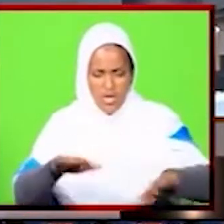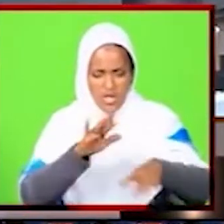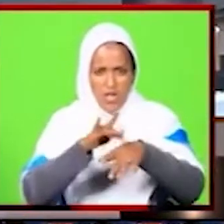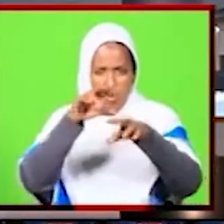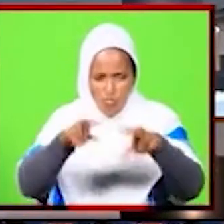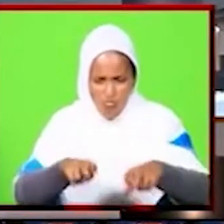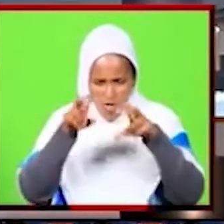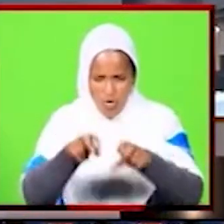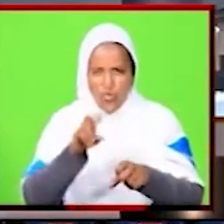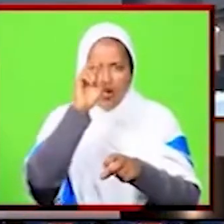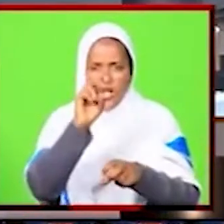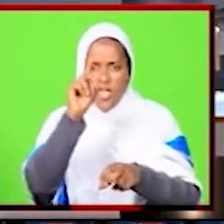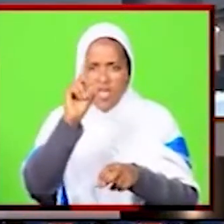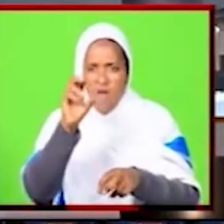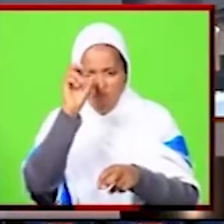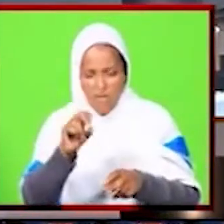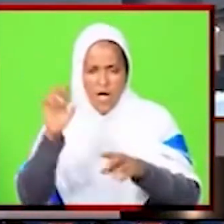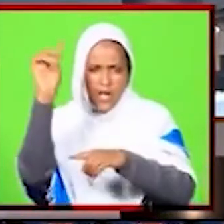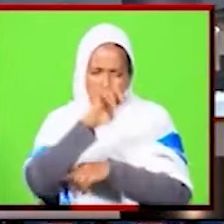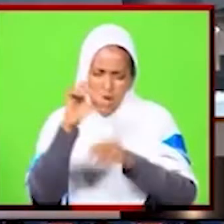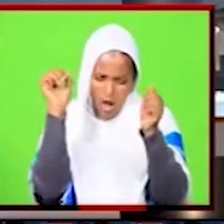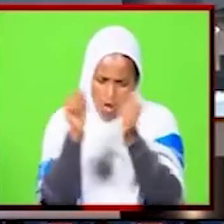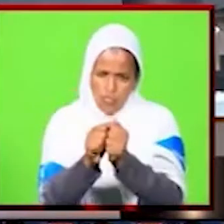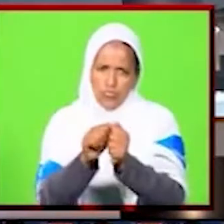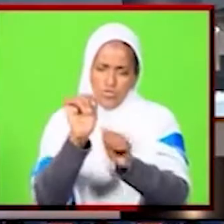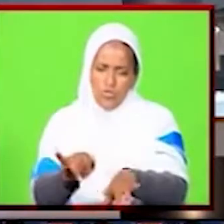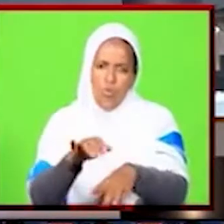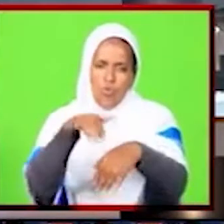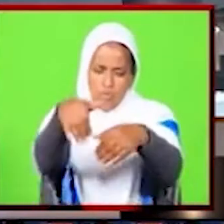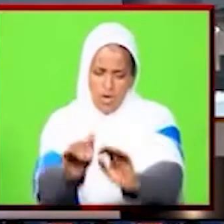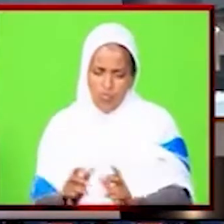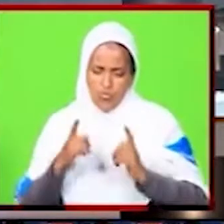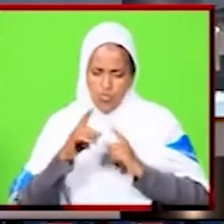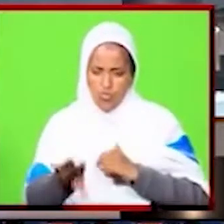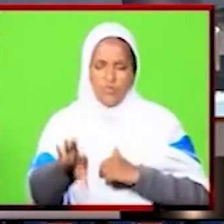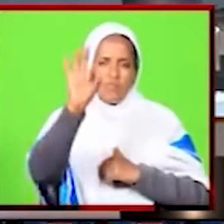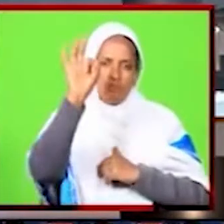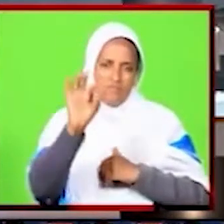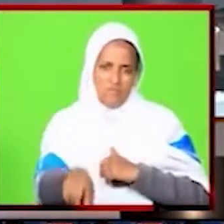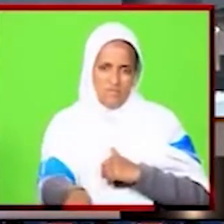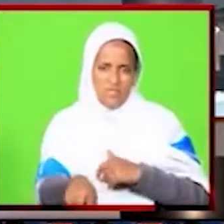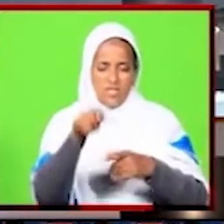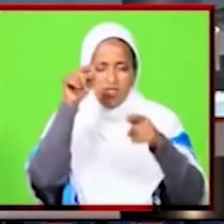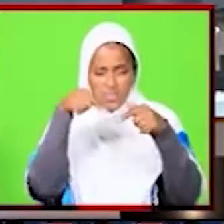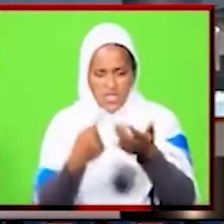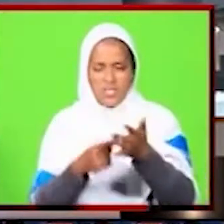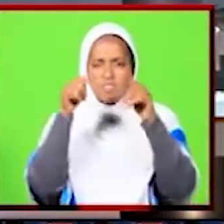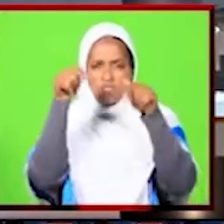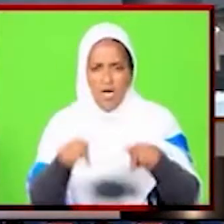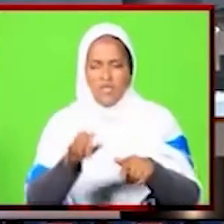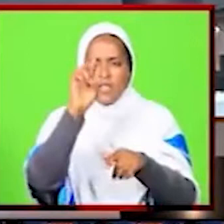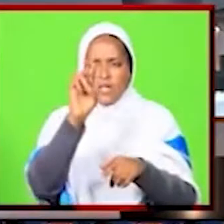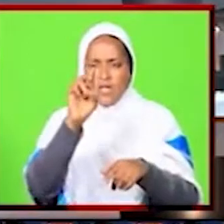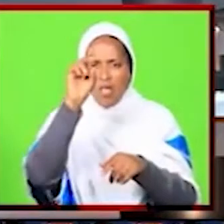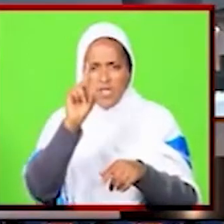በተደረገ የመሬት ላይ ቁፋሮ ቀያፋ ከነ ቤቱ ነው እንዳለ መሬት ውስጥ ተቀብሮ ኖሮ ተቆፍሮ የተገኘ። ስለዚህ